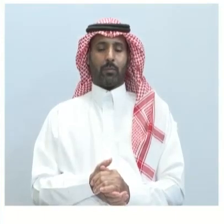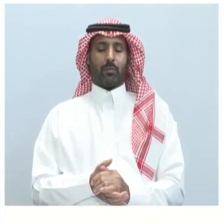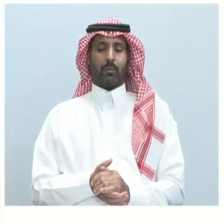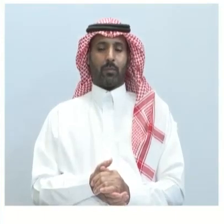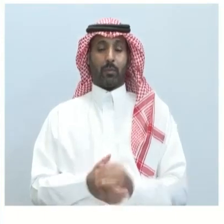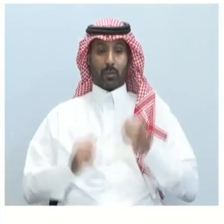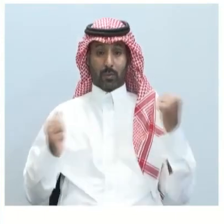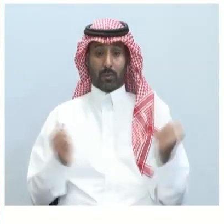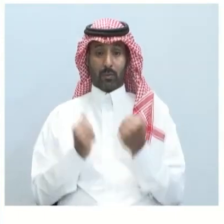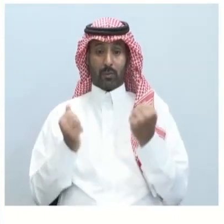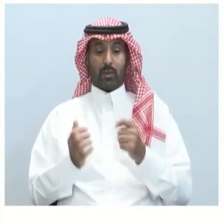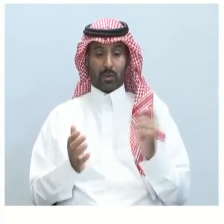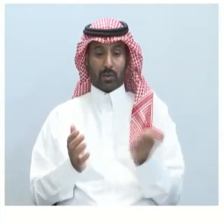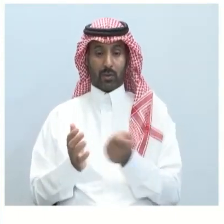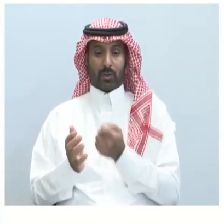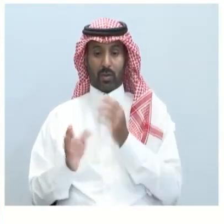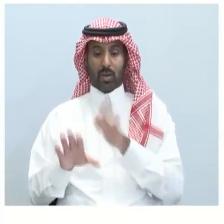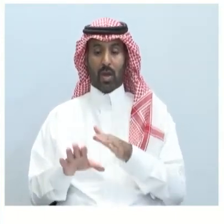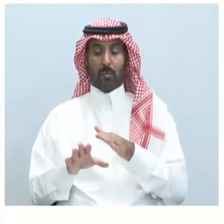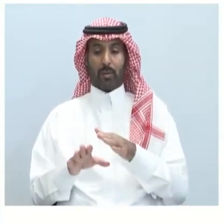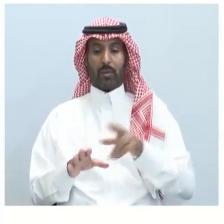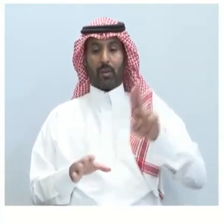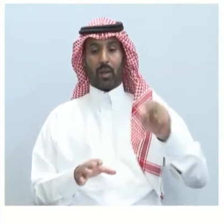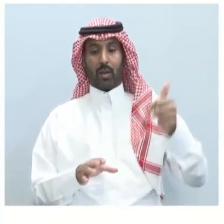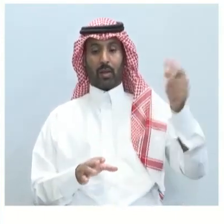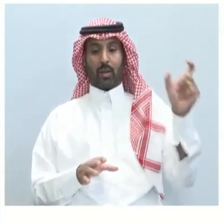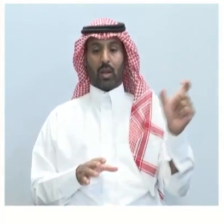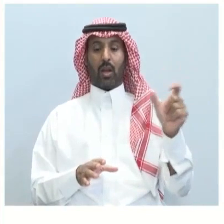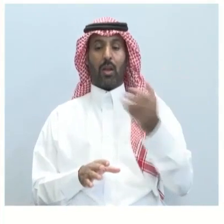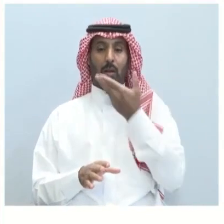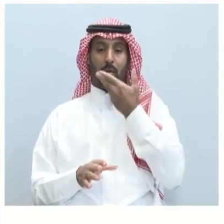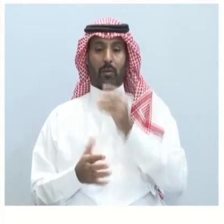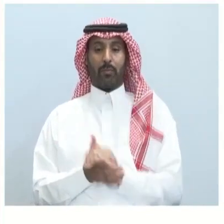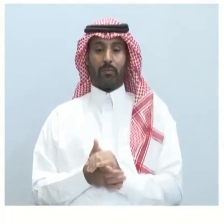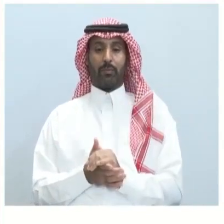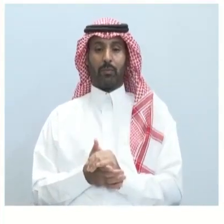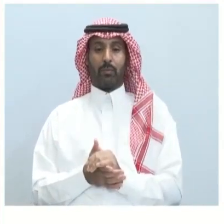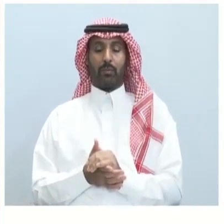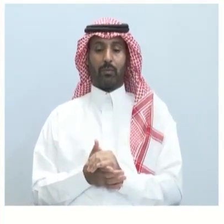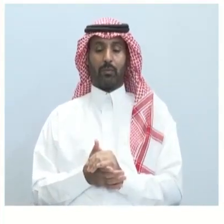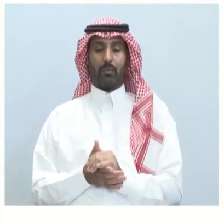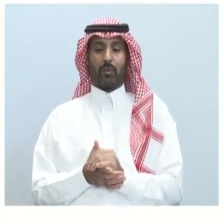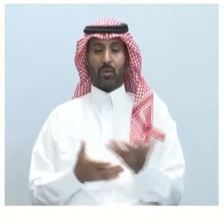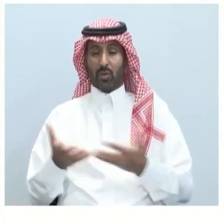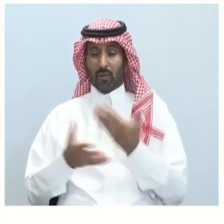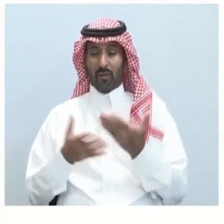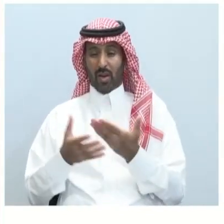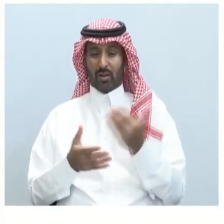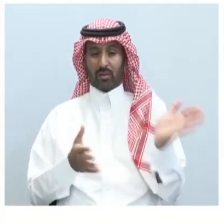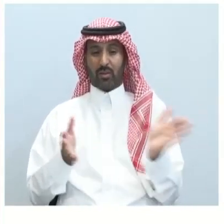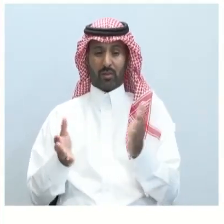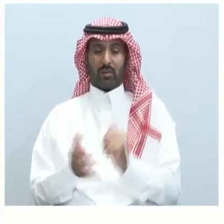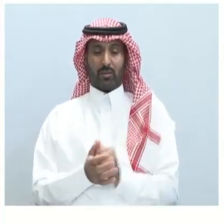تدريب اكتب ثابت تاين للماء للتفاعل التالي